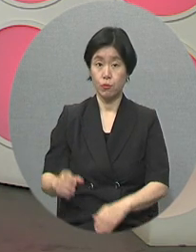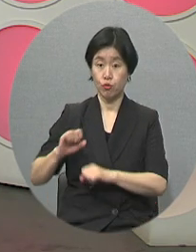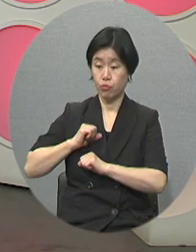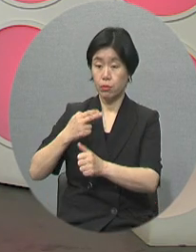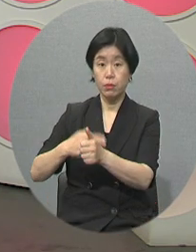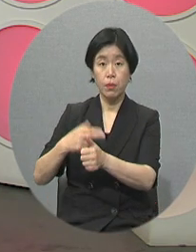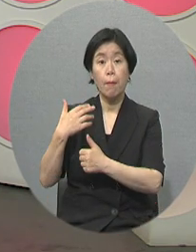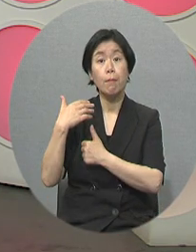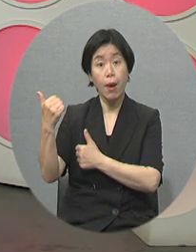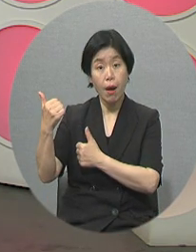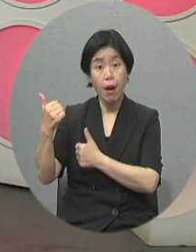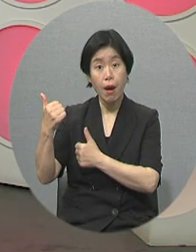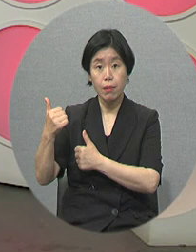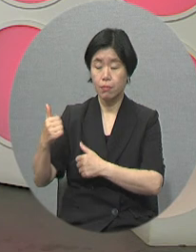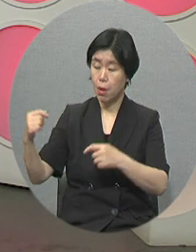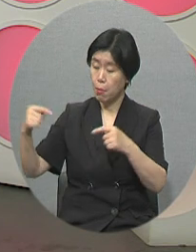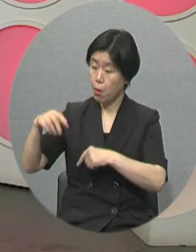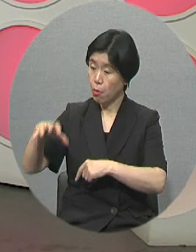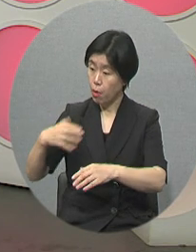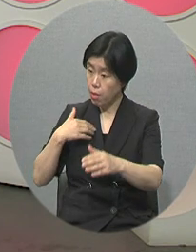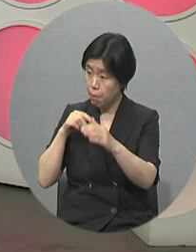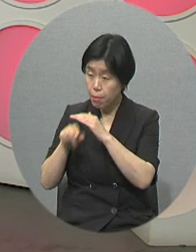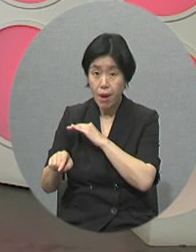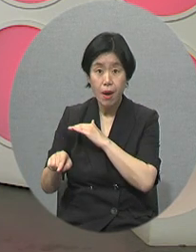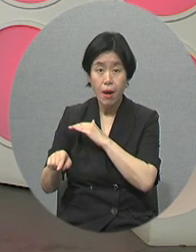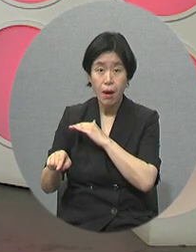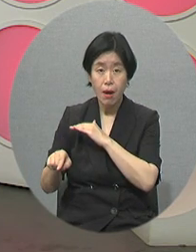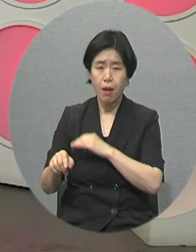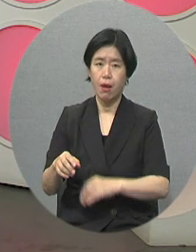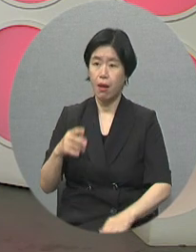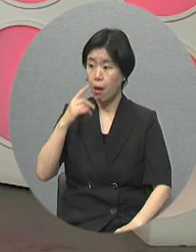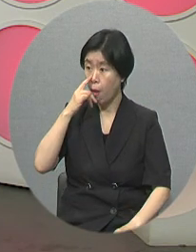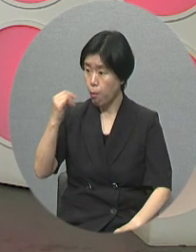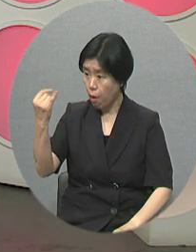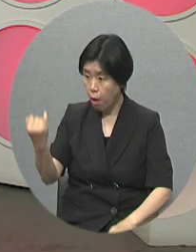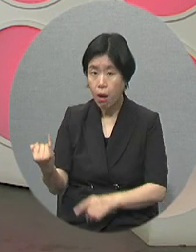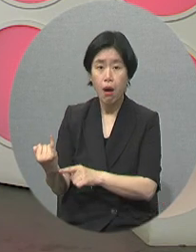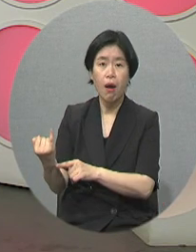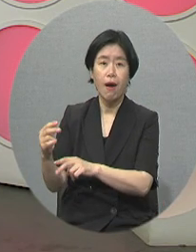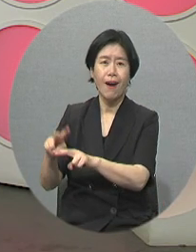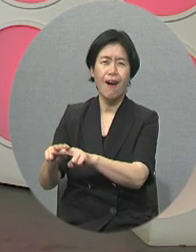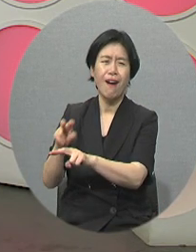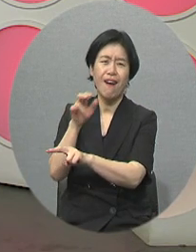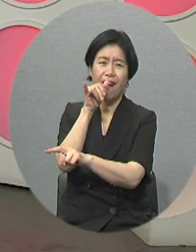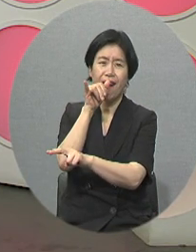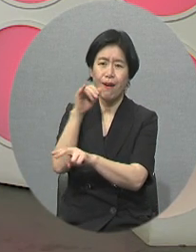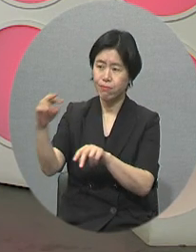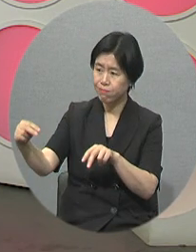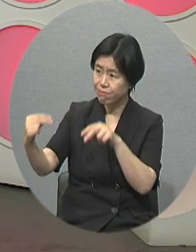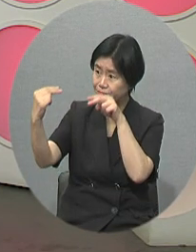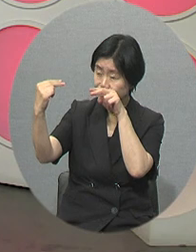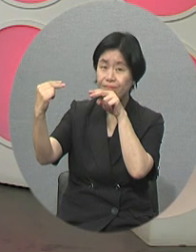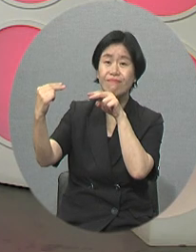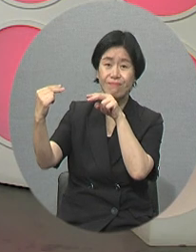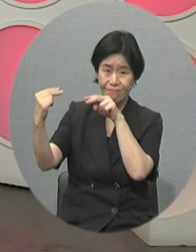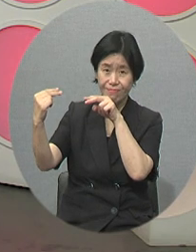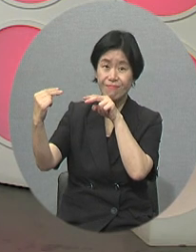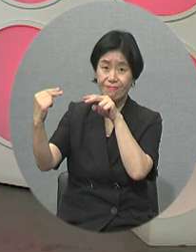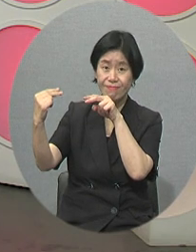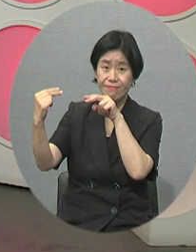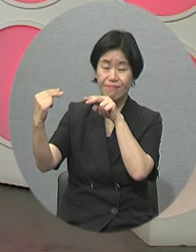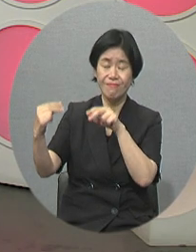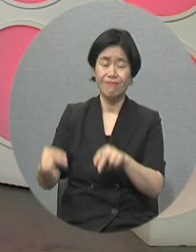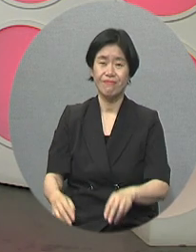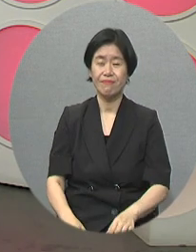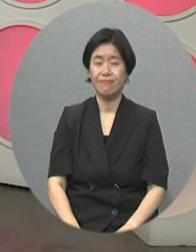찾으셔서 면회실을 갔더니 그곳에는 전날 그렇게 애타게 기다리던